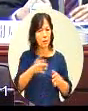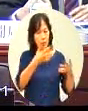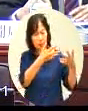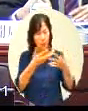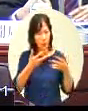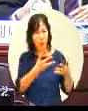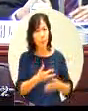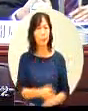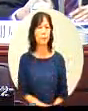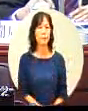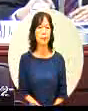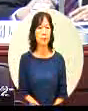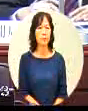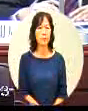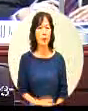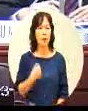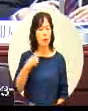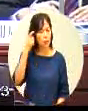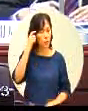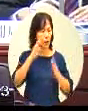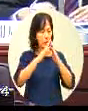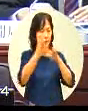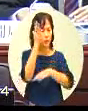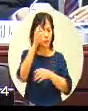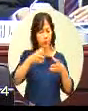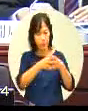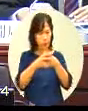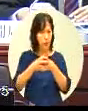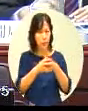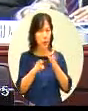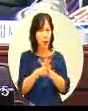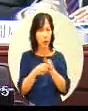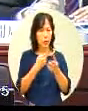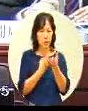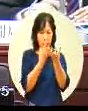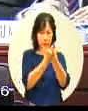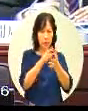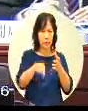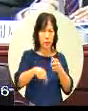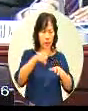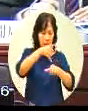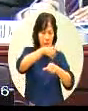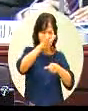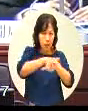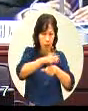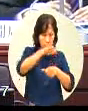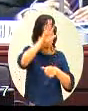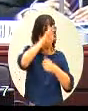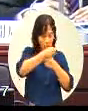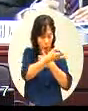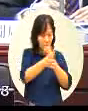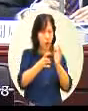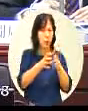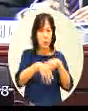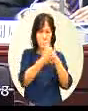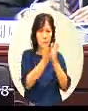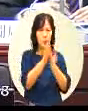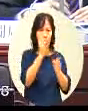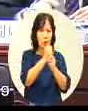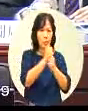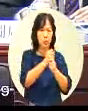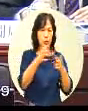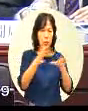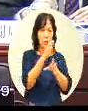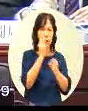询，我相信市府的团队参与登革热的所有的工作的这些伙